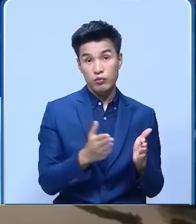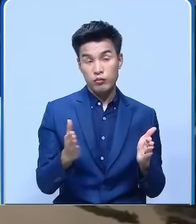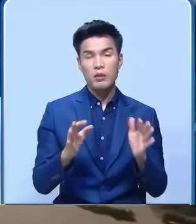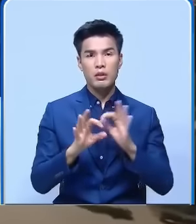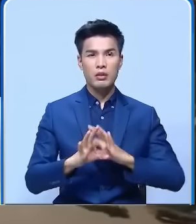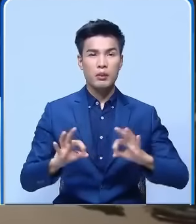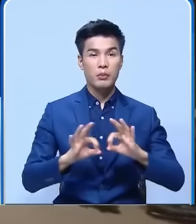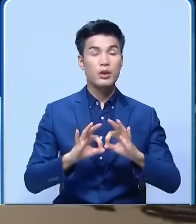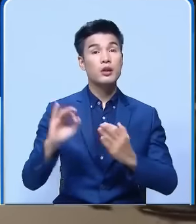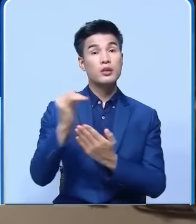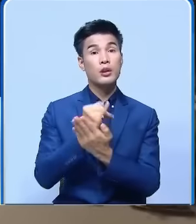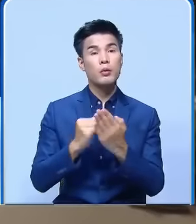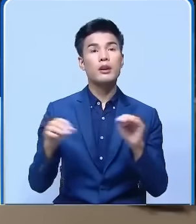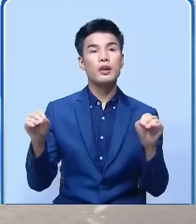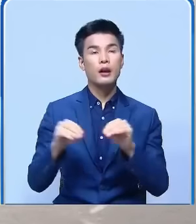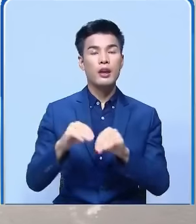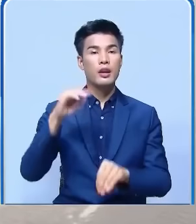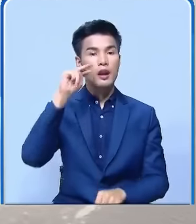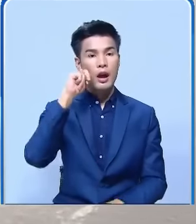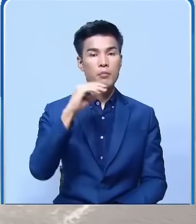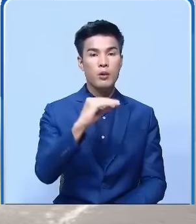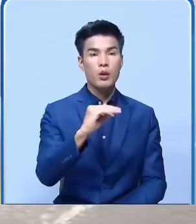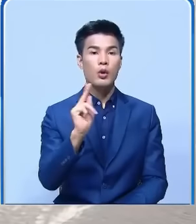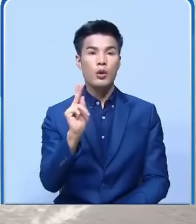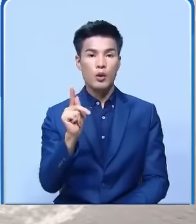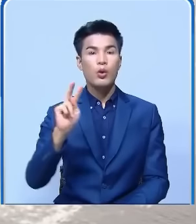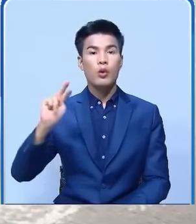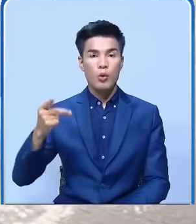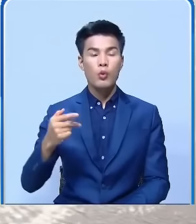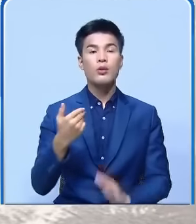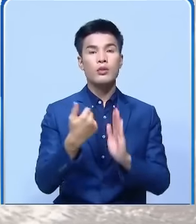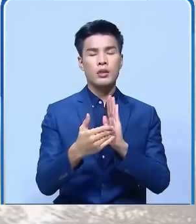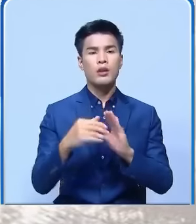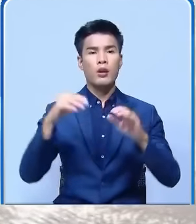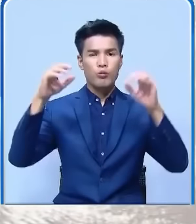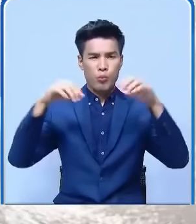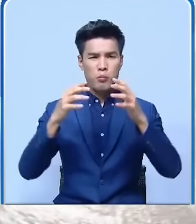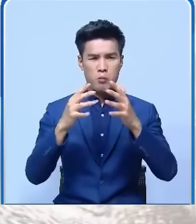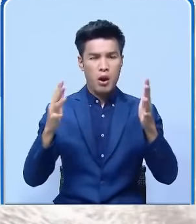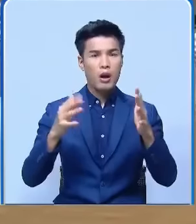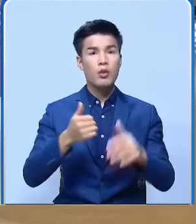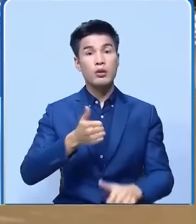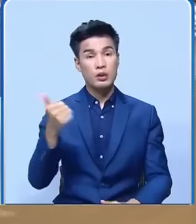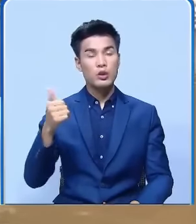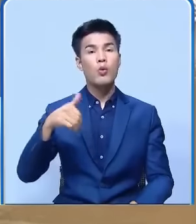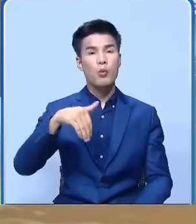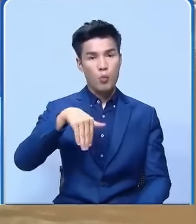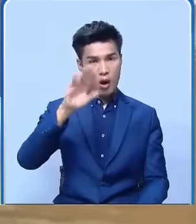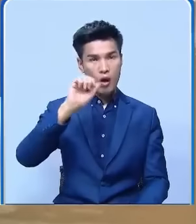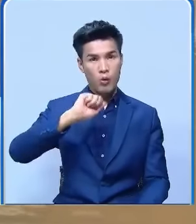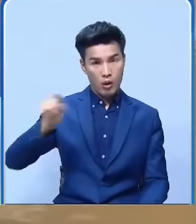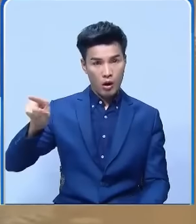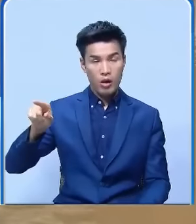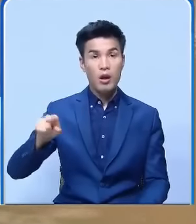ะแถบจังหวัดที่ติดกับริมฝั่งแม่น้ำโขงทางภาคอีสานจะเจอฝนตกหนักกว่าพื้นที่อื่นๆจากนั้นพายุจะอ่อนกำลังล